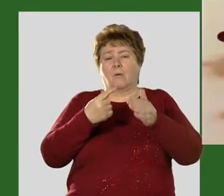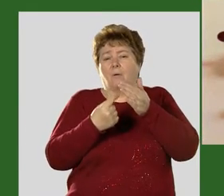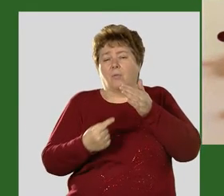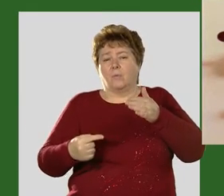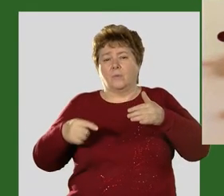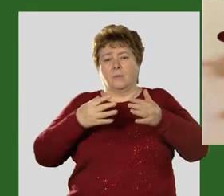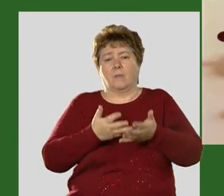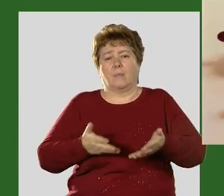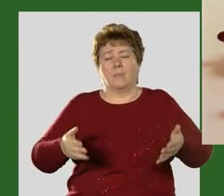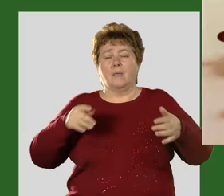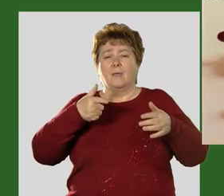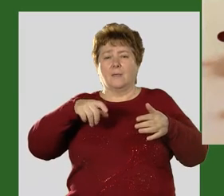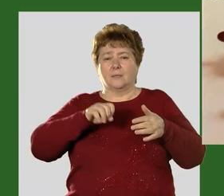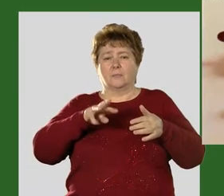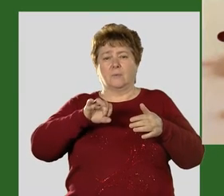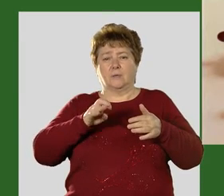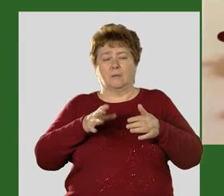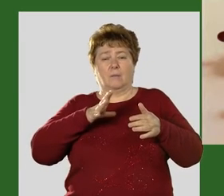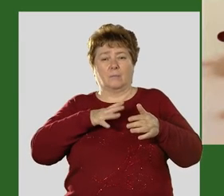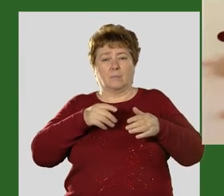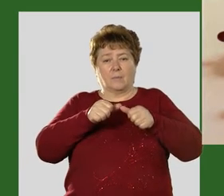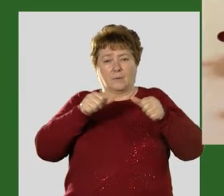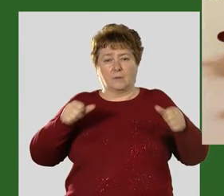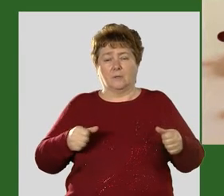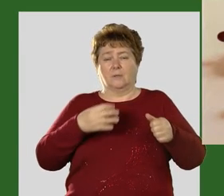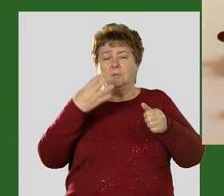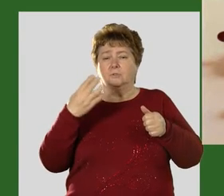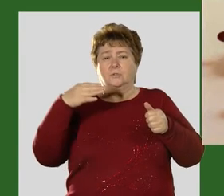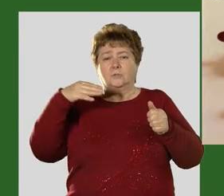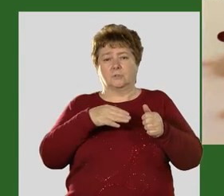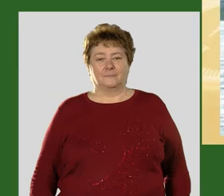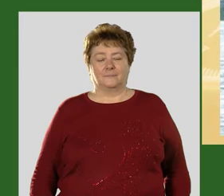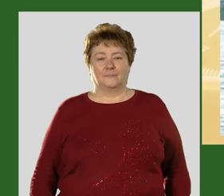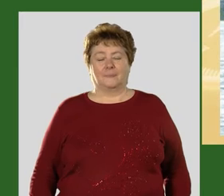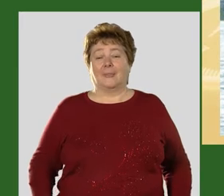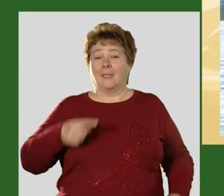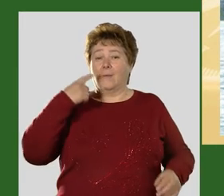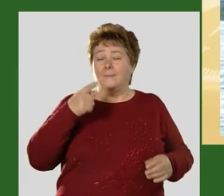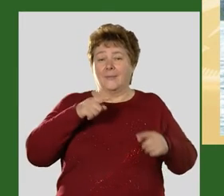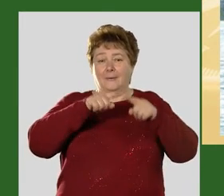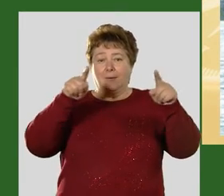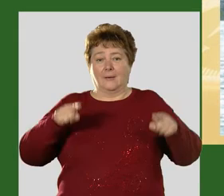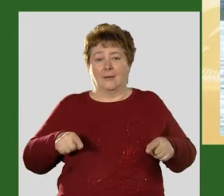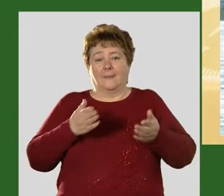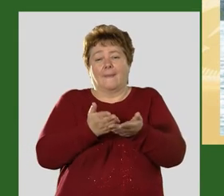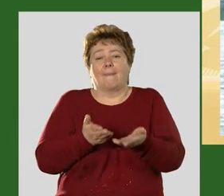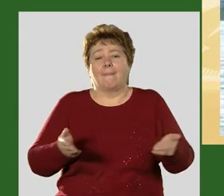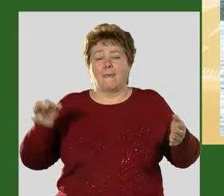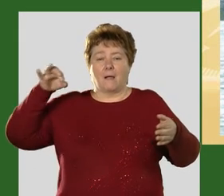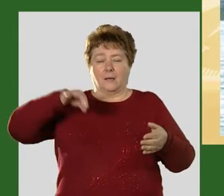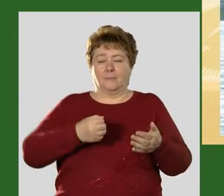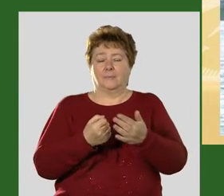в местах, где Магеллан делал промеры, составляет 4000 метров. Первая карта дна